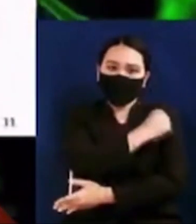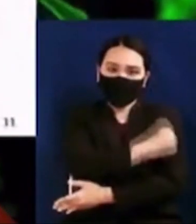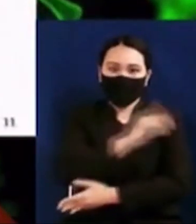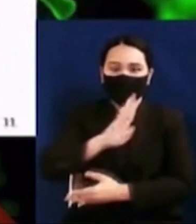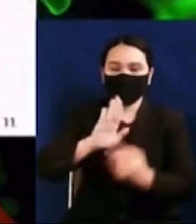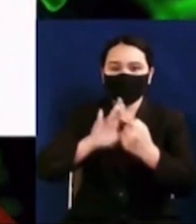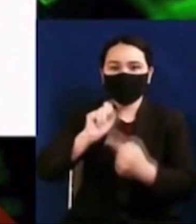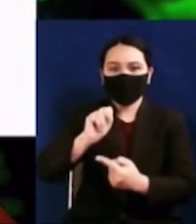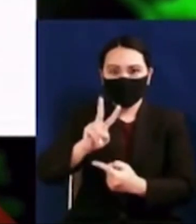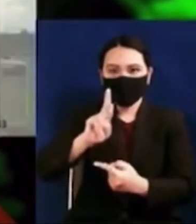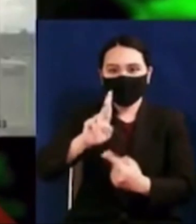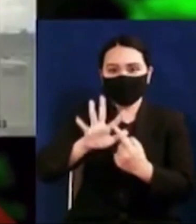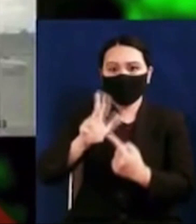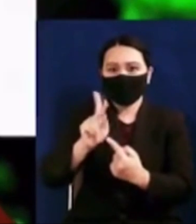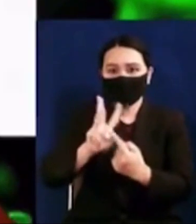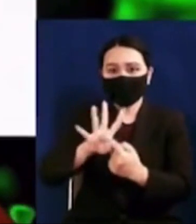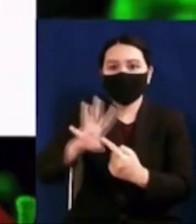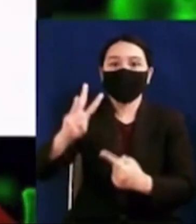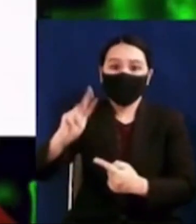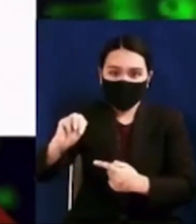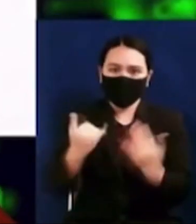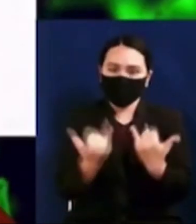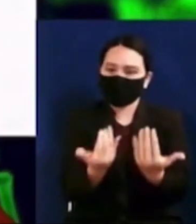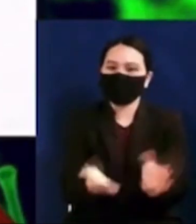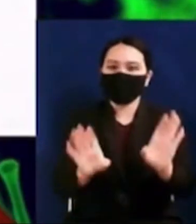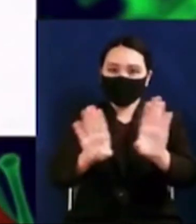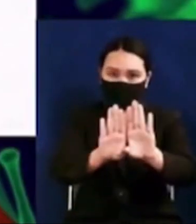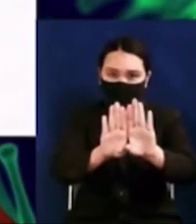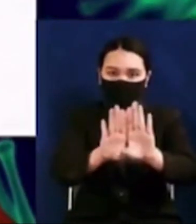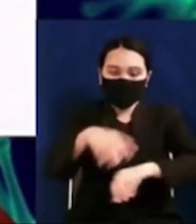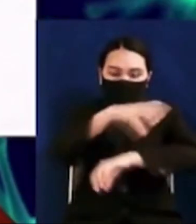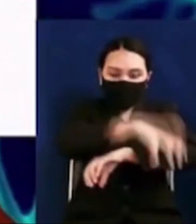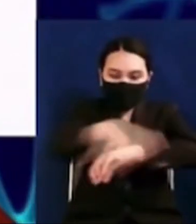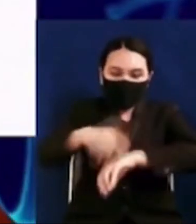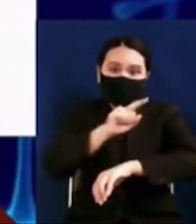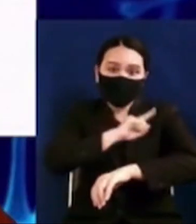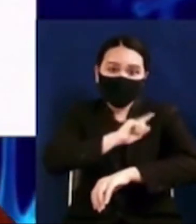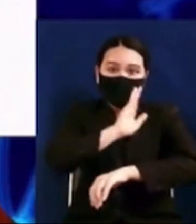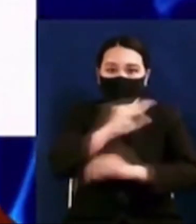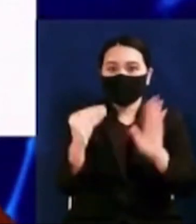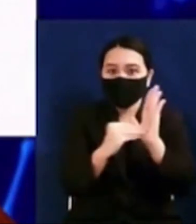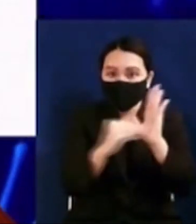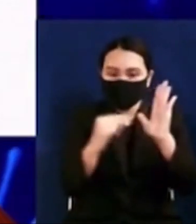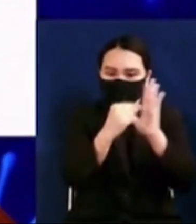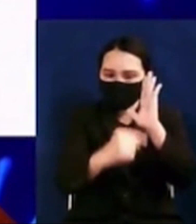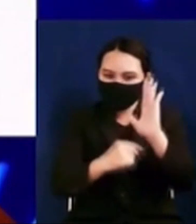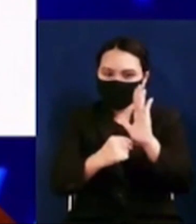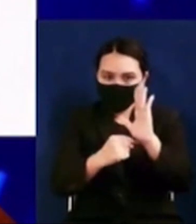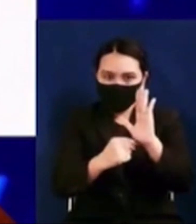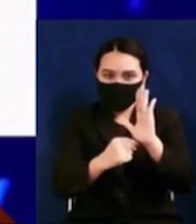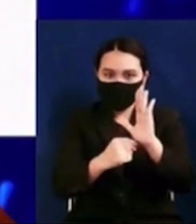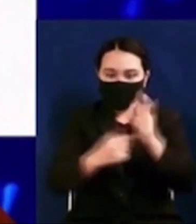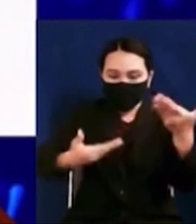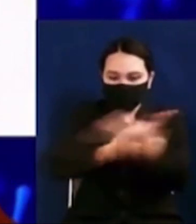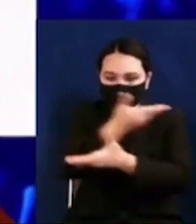คำนะครับแล้วก็จะประสานหน่วยงานที่เกี่ยวข้องของกทม.และปริมณฑลนะซึ่งขณะนี้